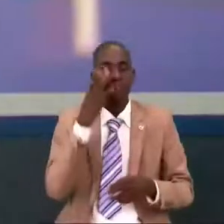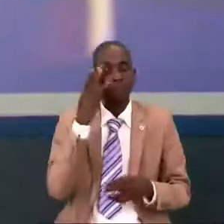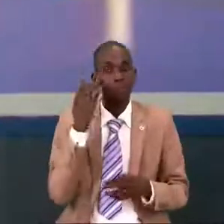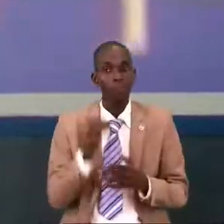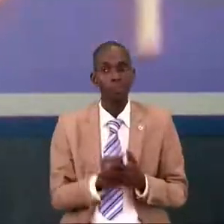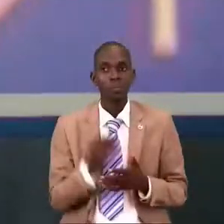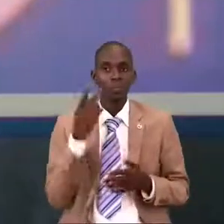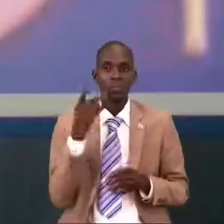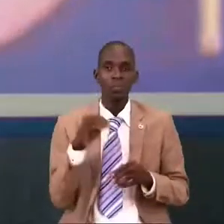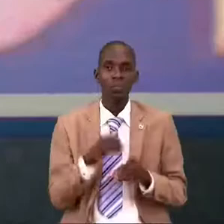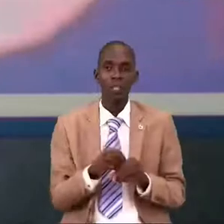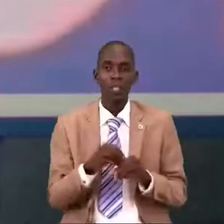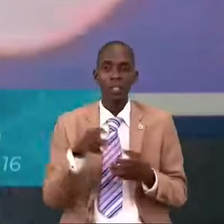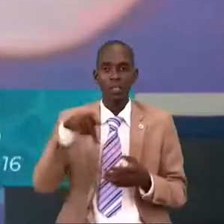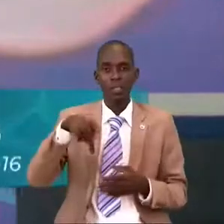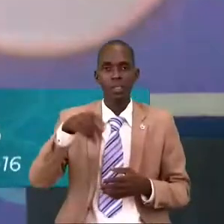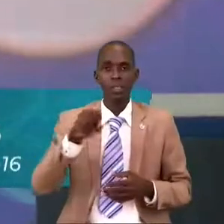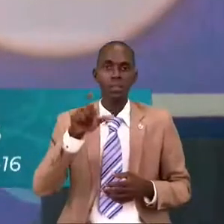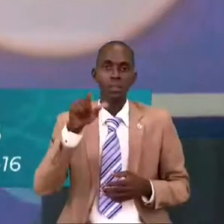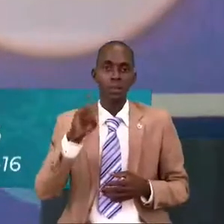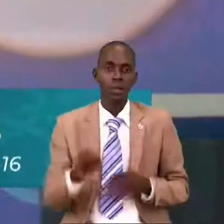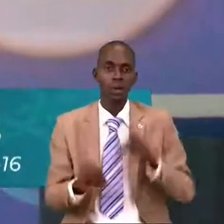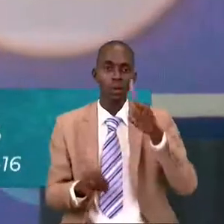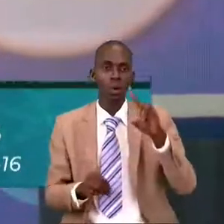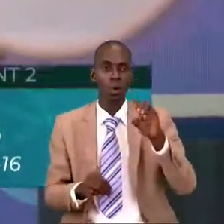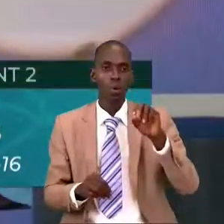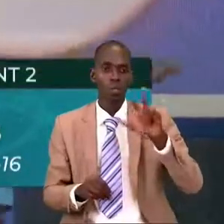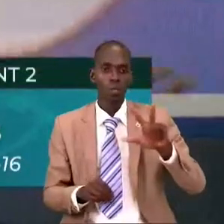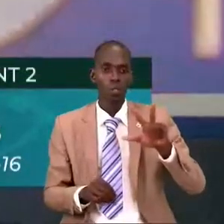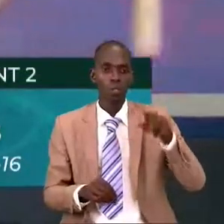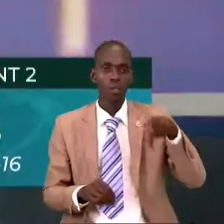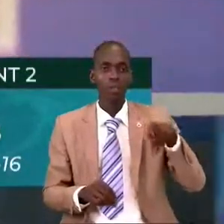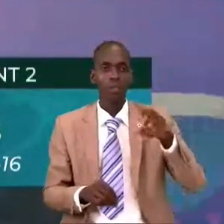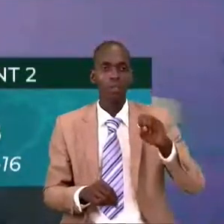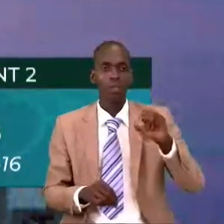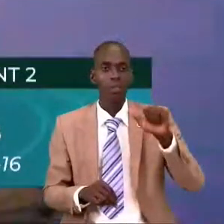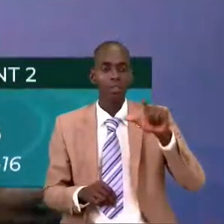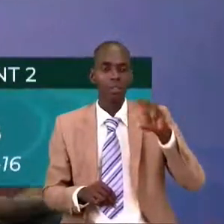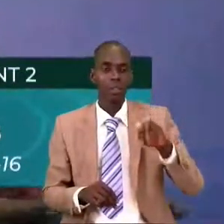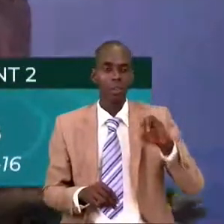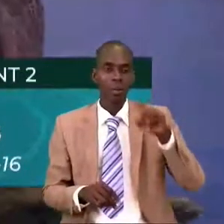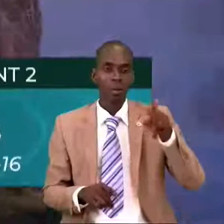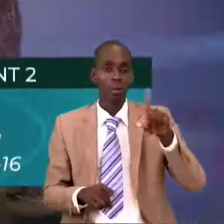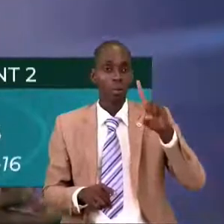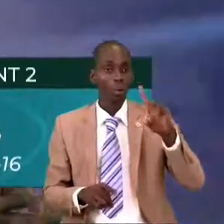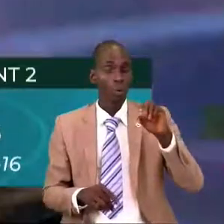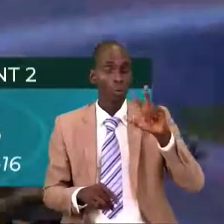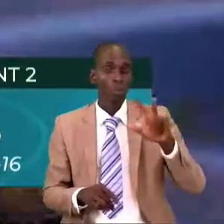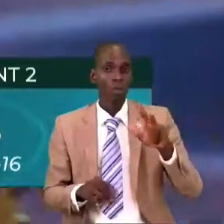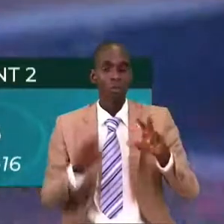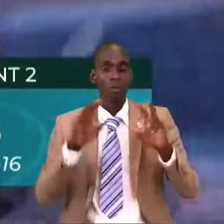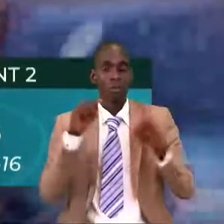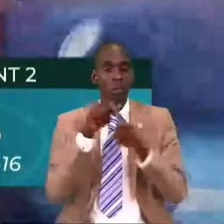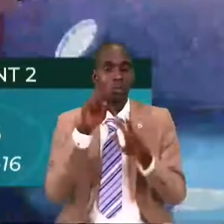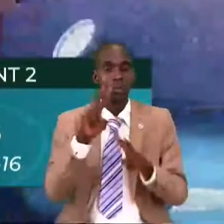Le rétablissement des maladies redoutables par les miséricordes gracieuses et incessantes de